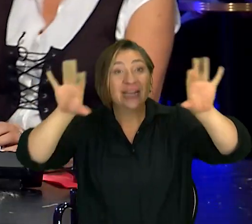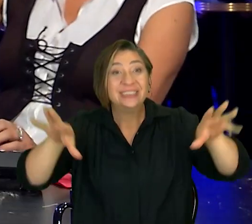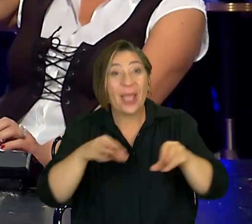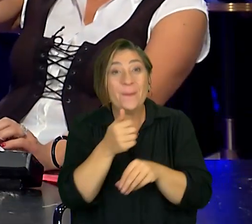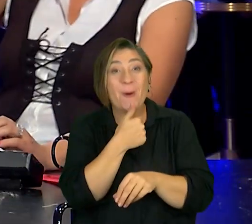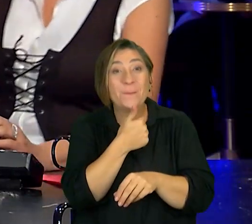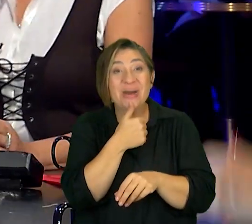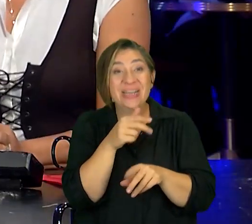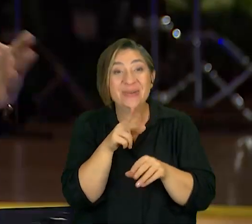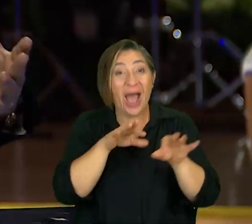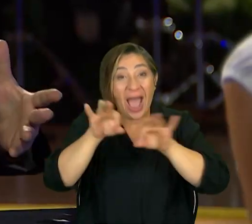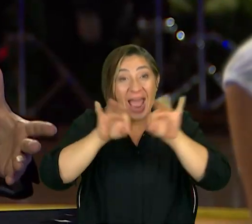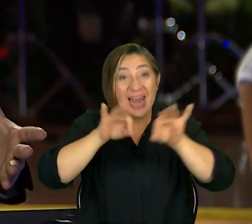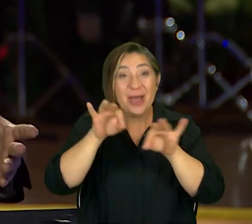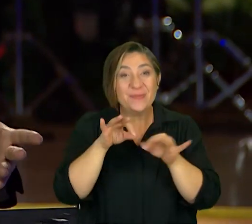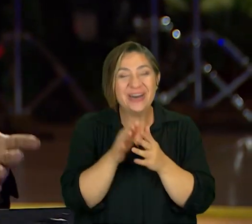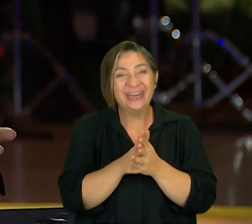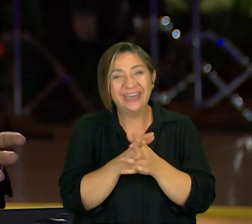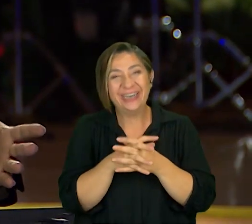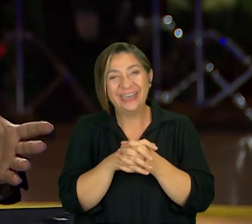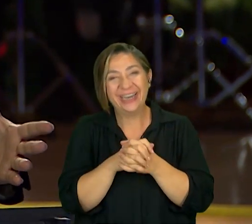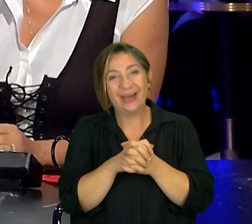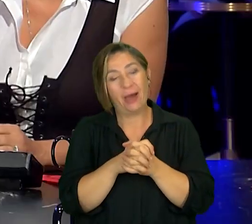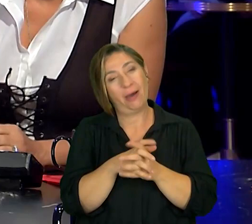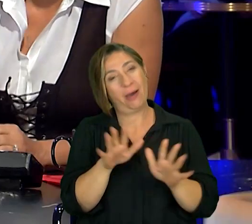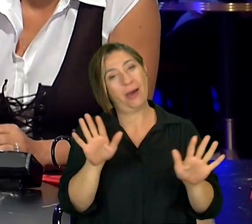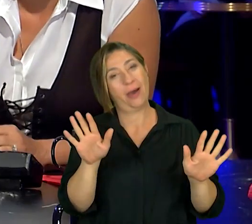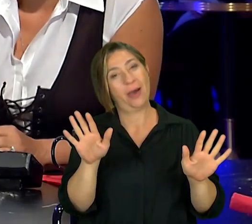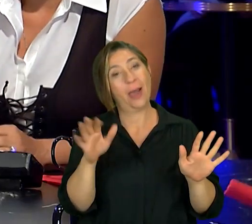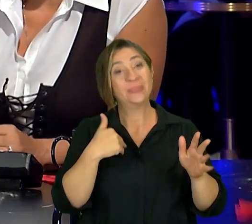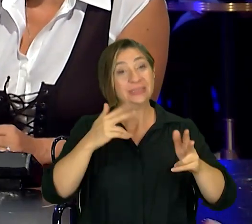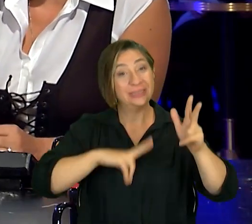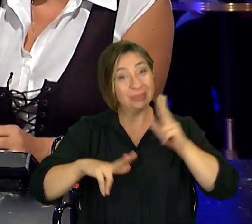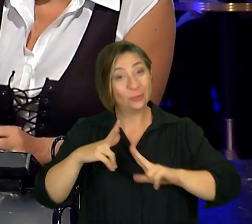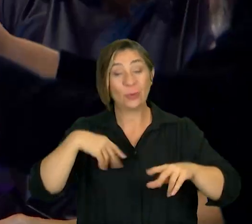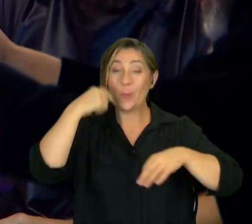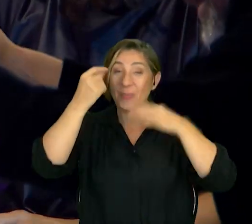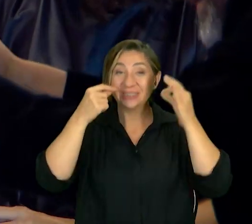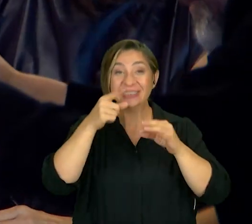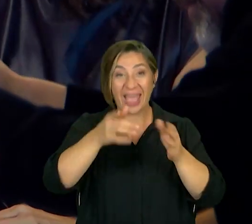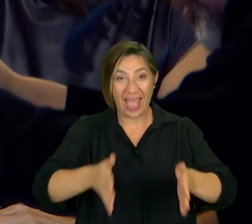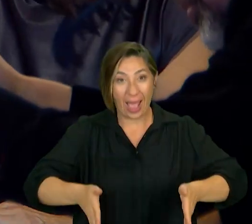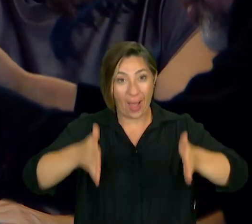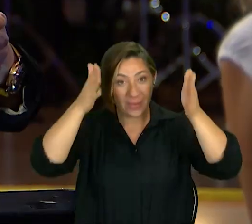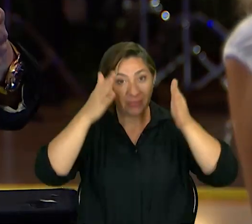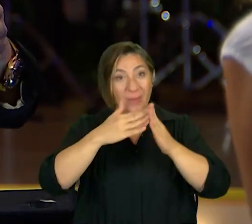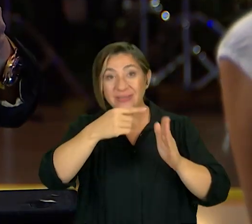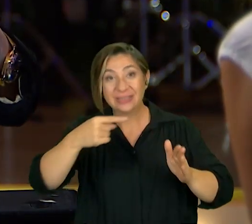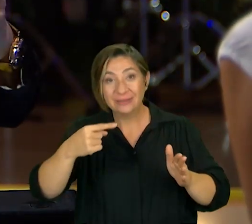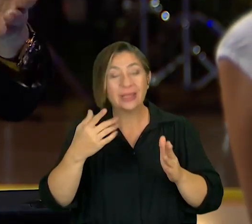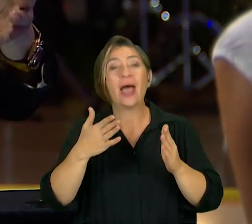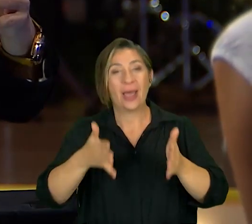o ayarlıyor filan falan. Yani korkun çek. Mesela sizin oturduğunuz bir apartmanda mı, bir evde mi